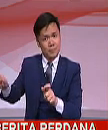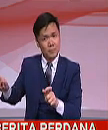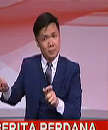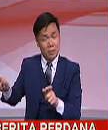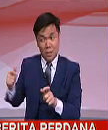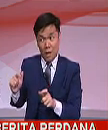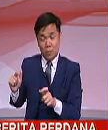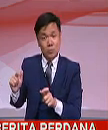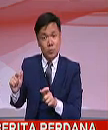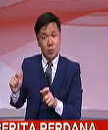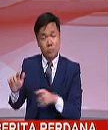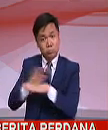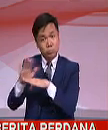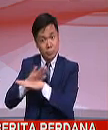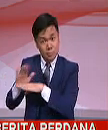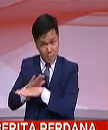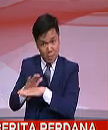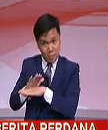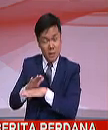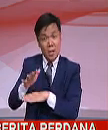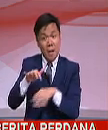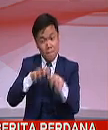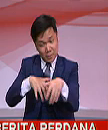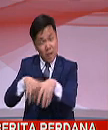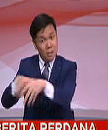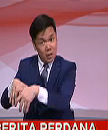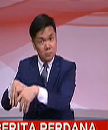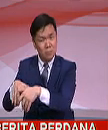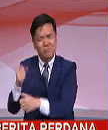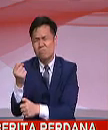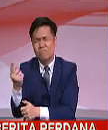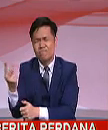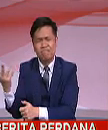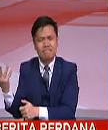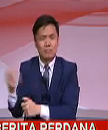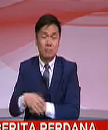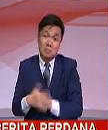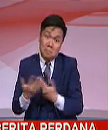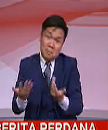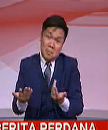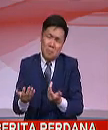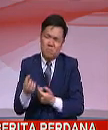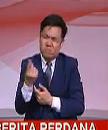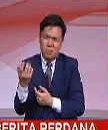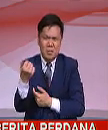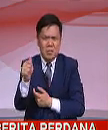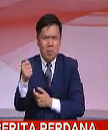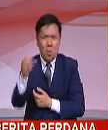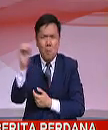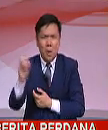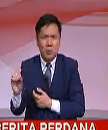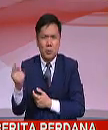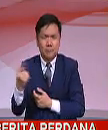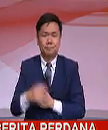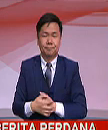yang mencuburi bidang keusahawanan yang ada sejak pertanian memang tak banyak lah. Boleh katakan berapa peratus je, 10% je. Saya